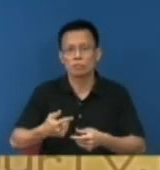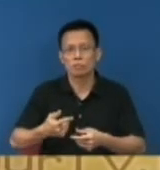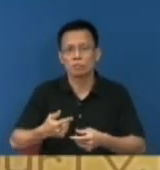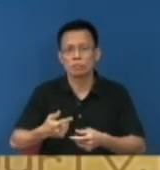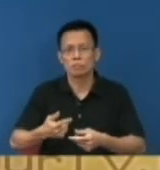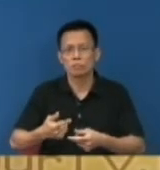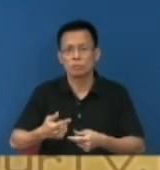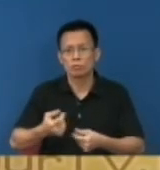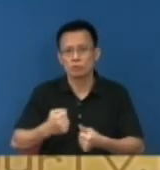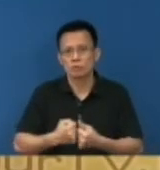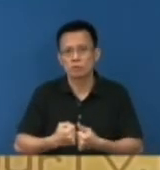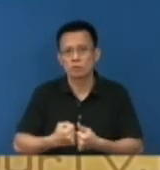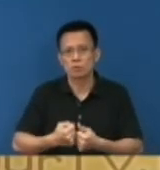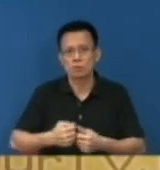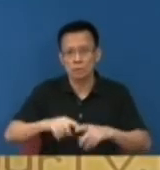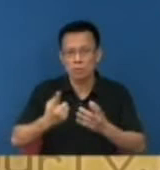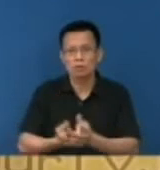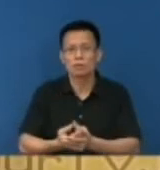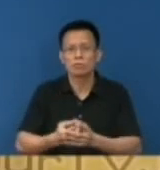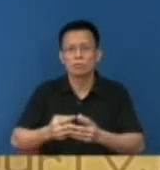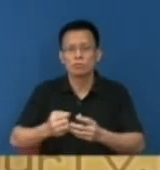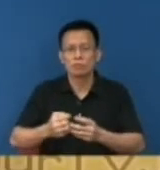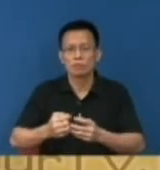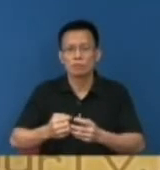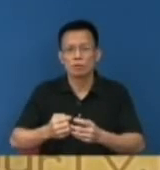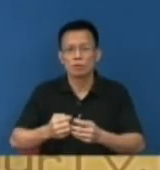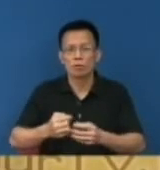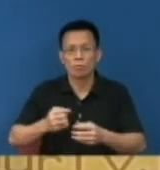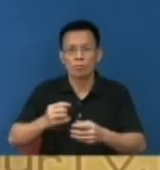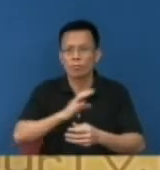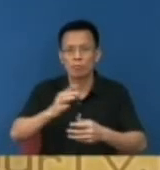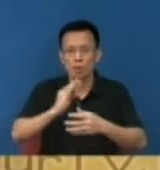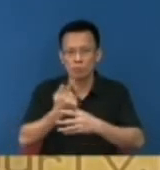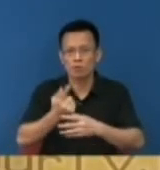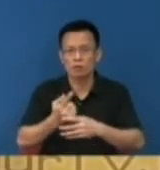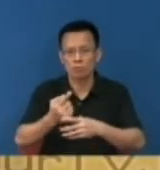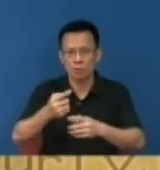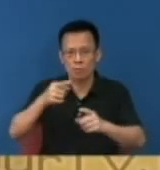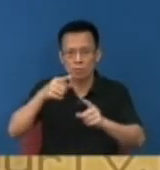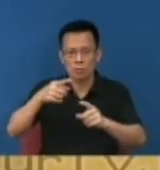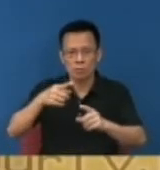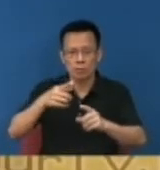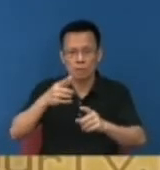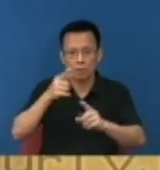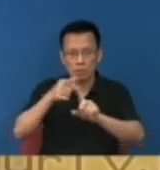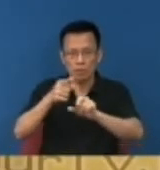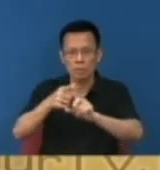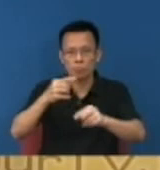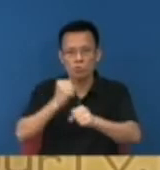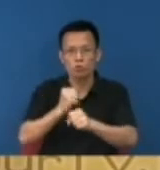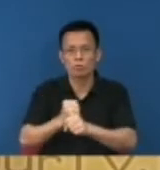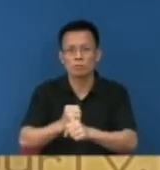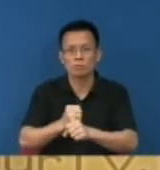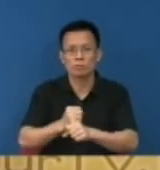做，而唔係咧係為一個理念去奮鬥。這個就係民主黨點解在黨內有強烈的